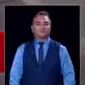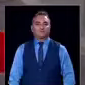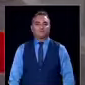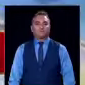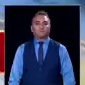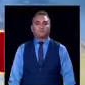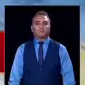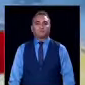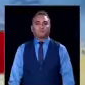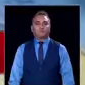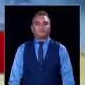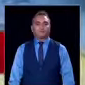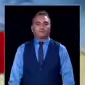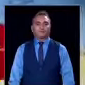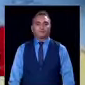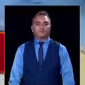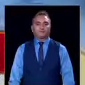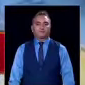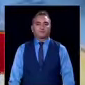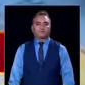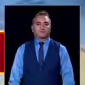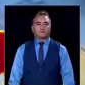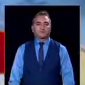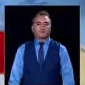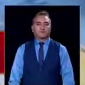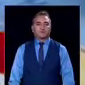çarpmanın etkisiyle bir hafif bir ezilme var ama sıkıntı yok.